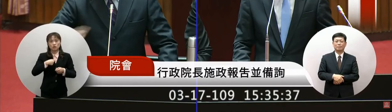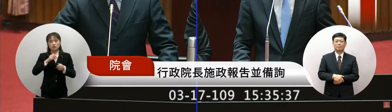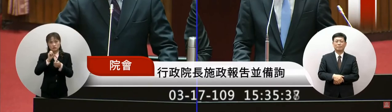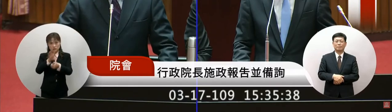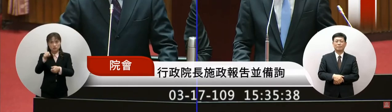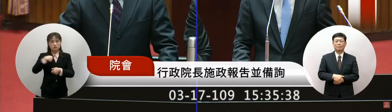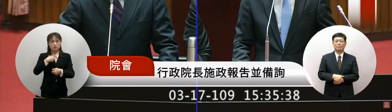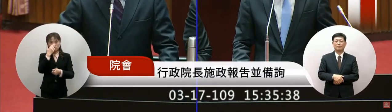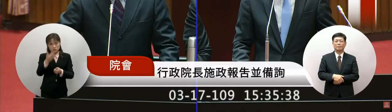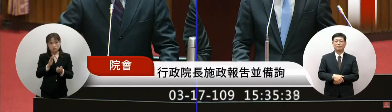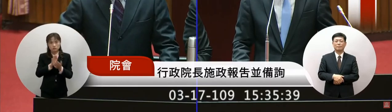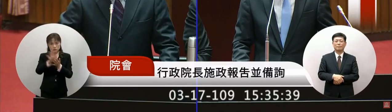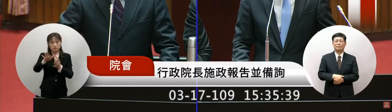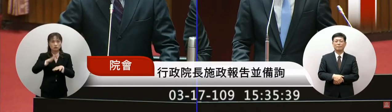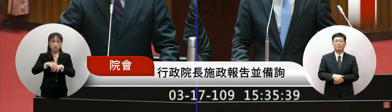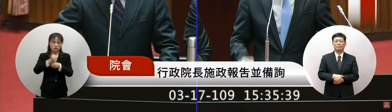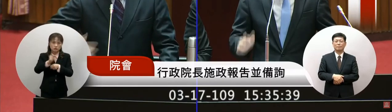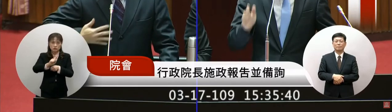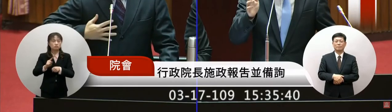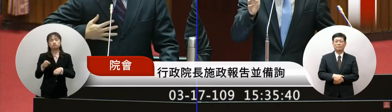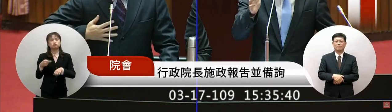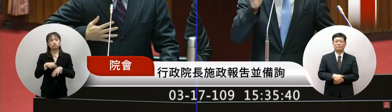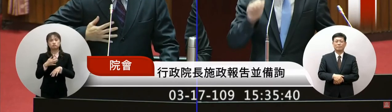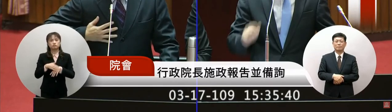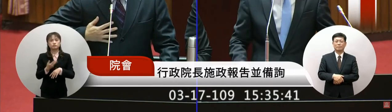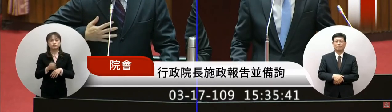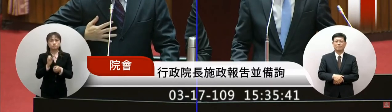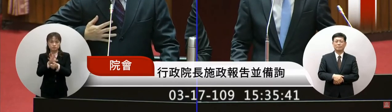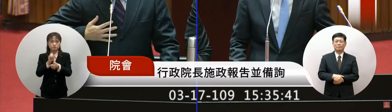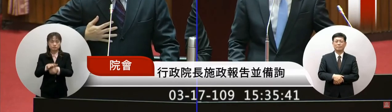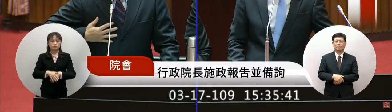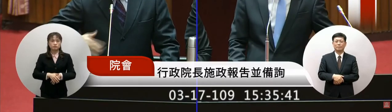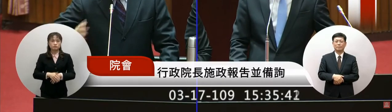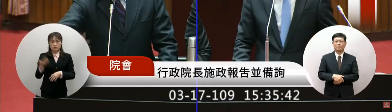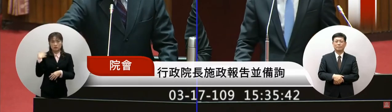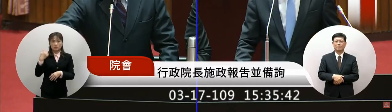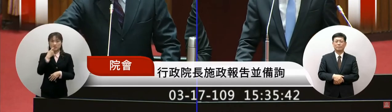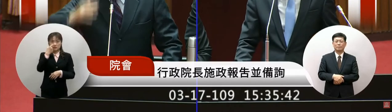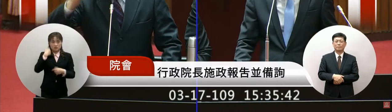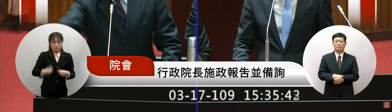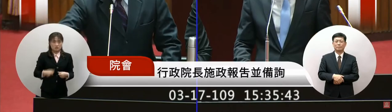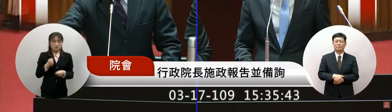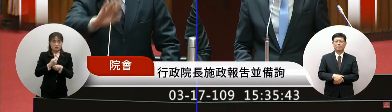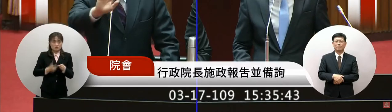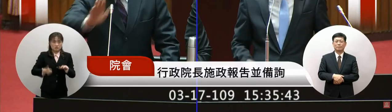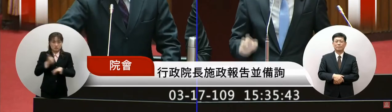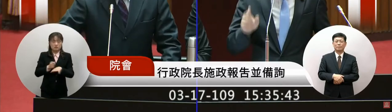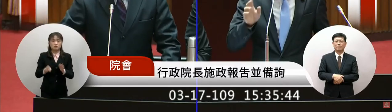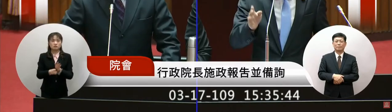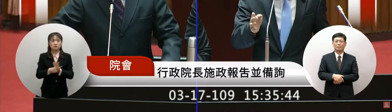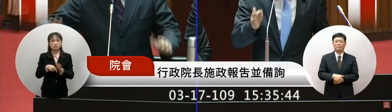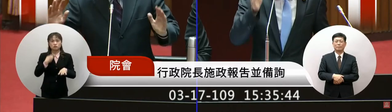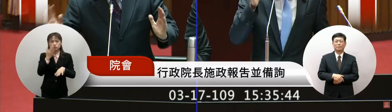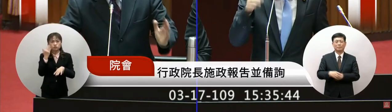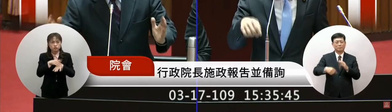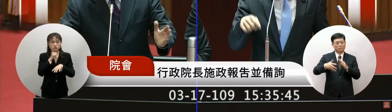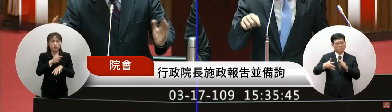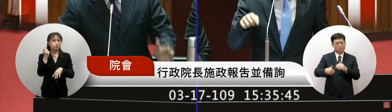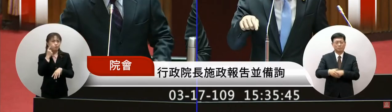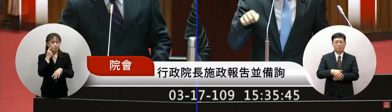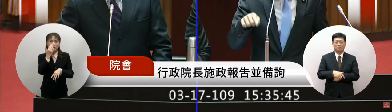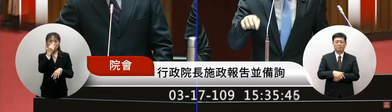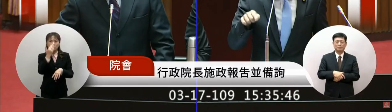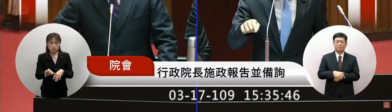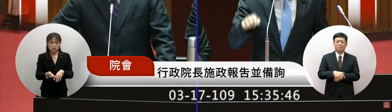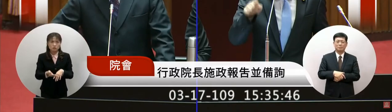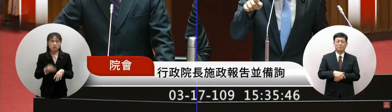个我们不做这种推论啊，这个我们以前当律师不会说马上就推论说输了以后我们就怎么样的，不会这样推论，也没有法律